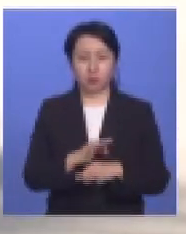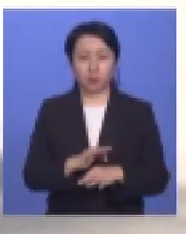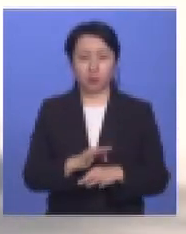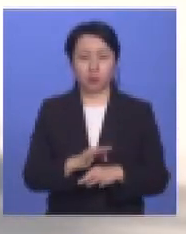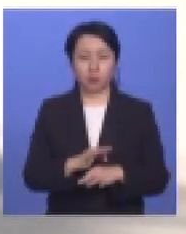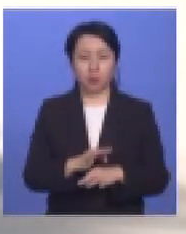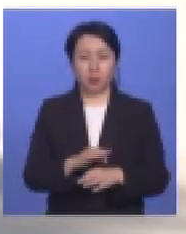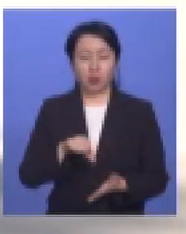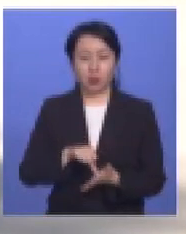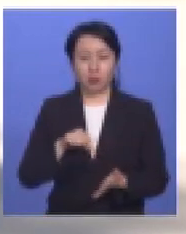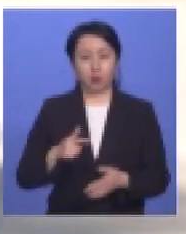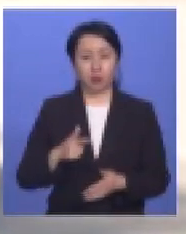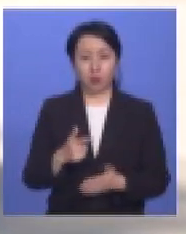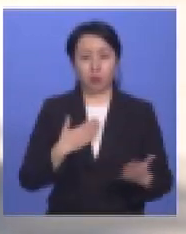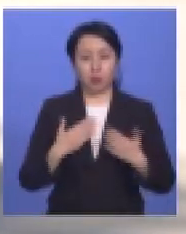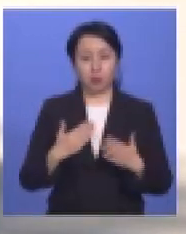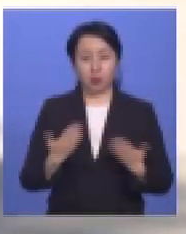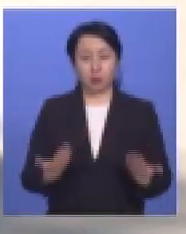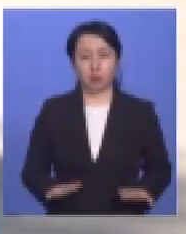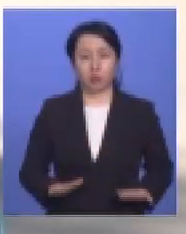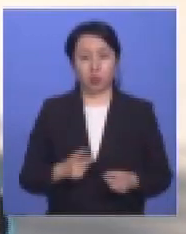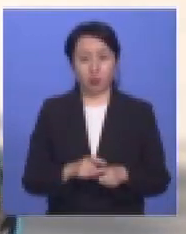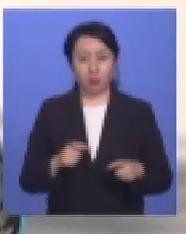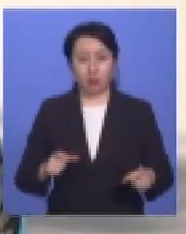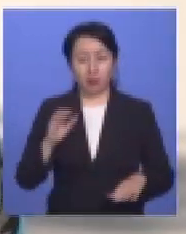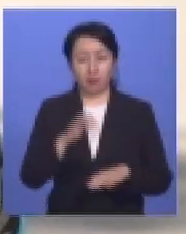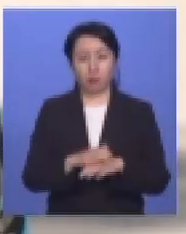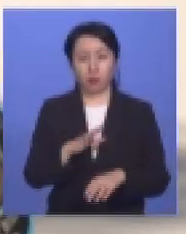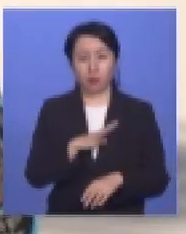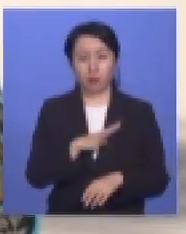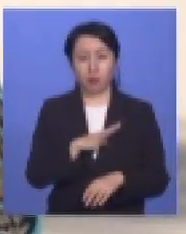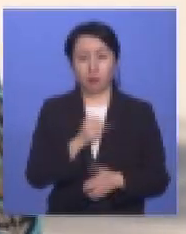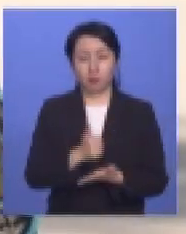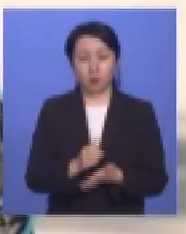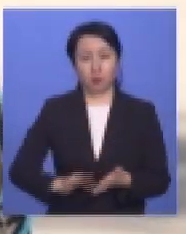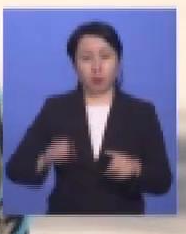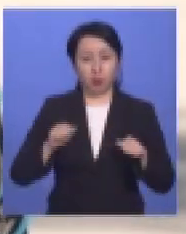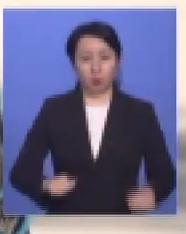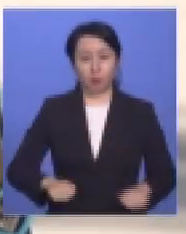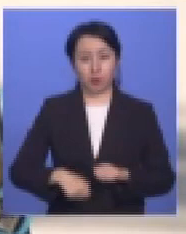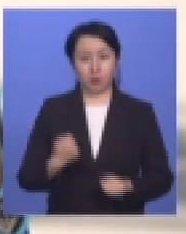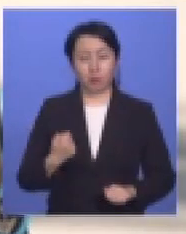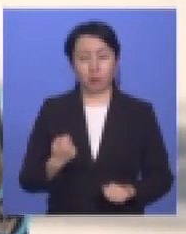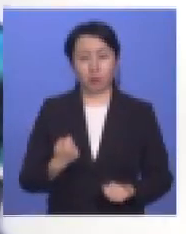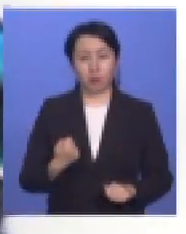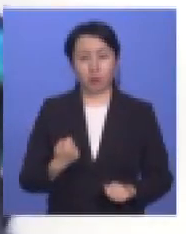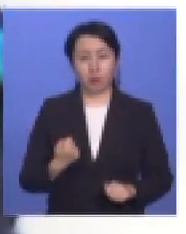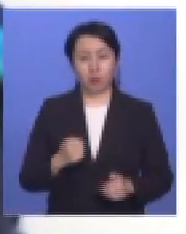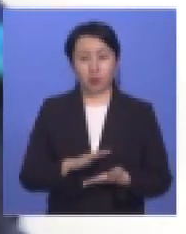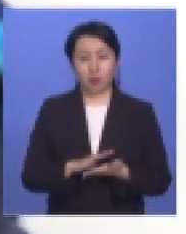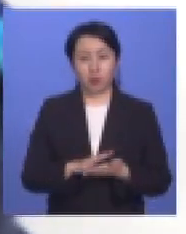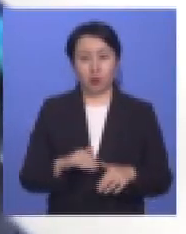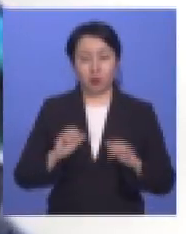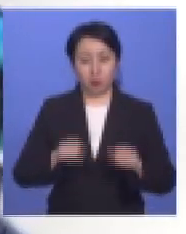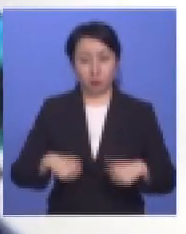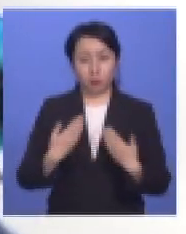түзетулер жәбірленушілердің арызынсыз, яғни тұрмыстық зорлық зомбылық фактісі бойынша әкімшілік құқық бұзушылық туралы істерді